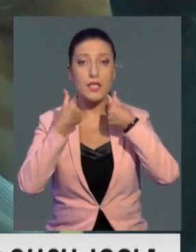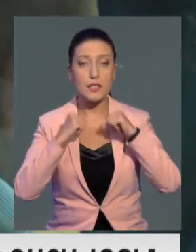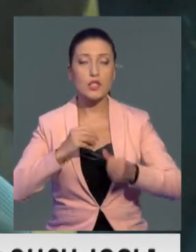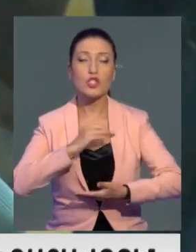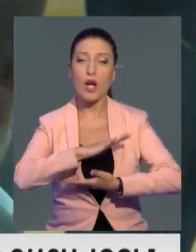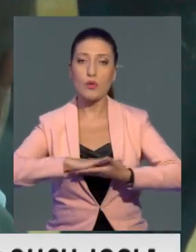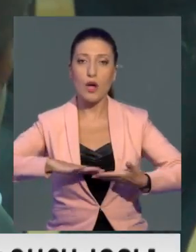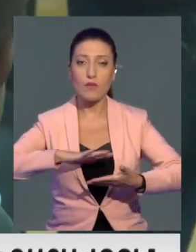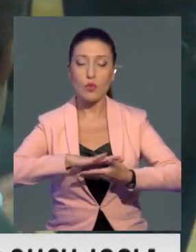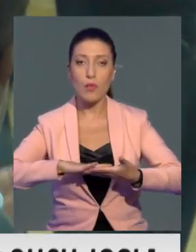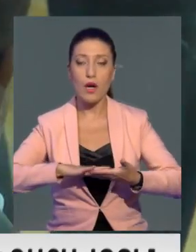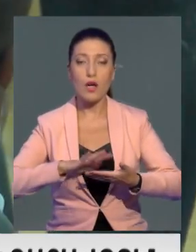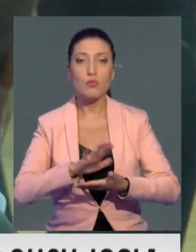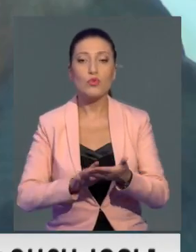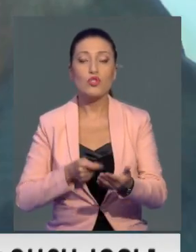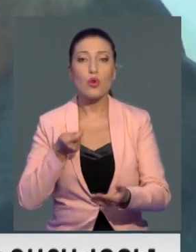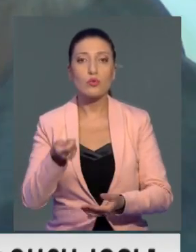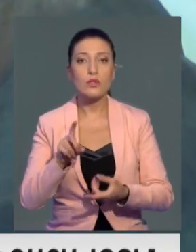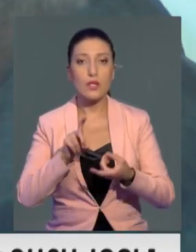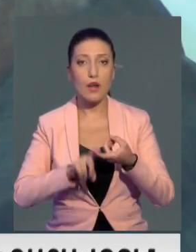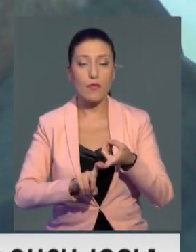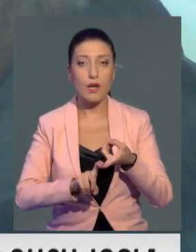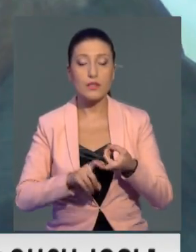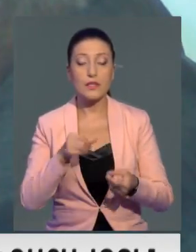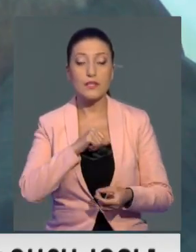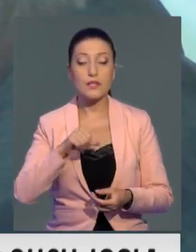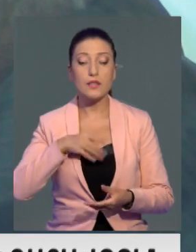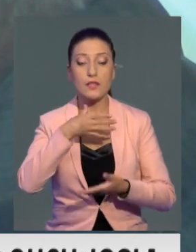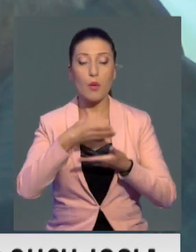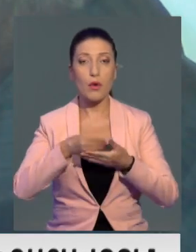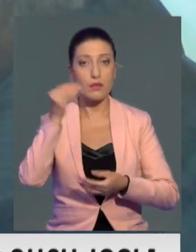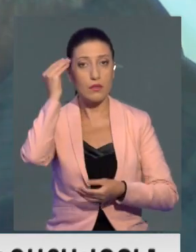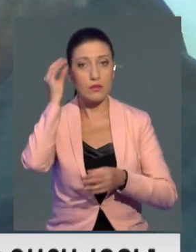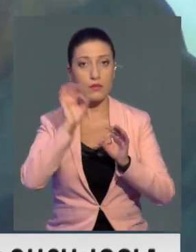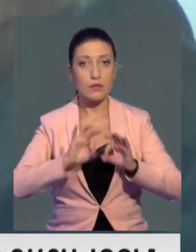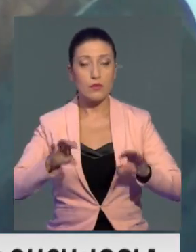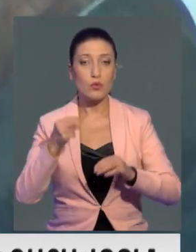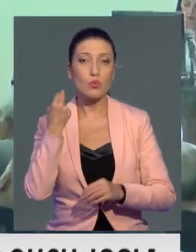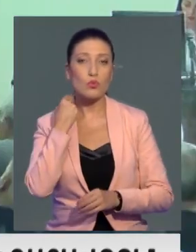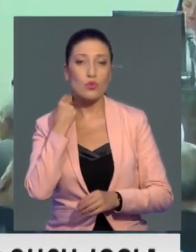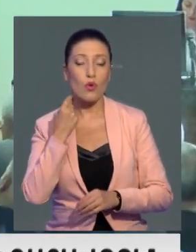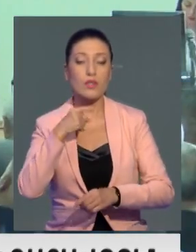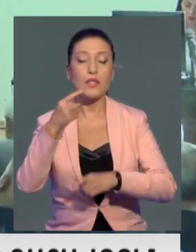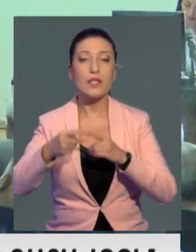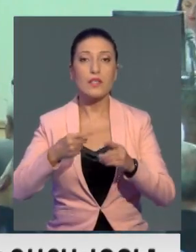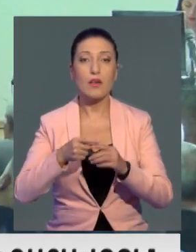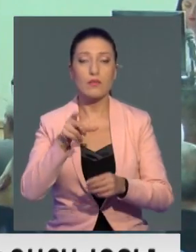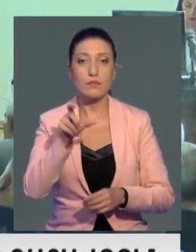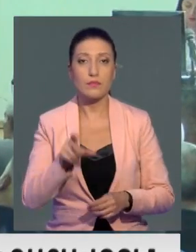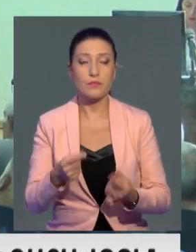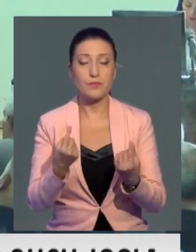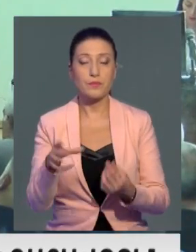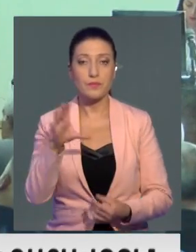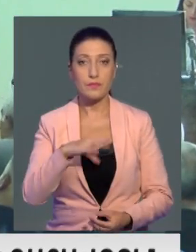և միջնորդության վերաբերյալ իրենց տեսակետն են հայտնում դժողների իրավահաջորդները։ Ասեմ,